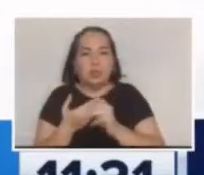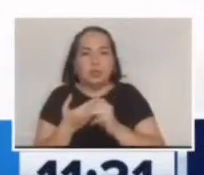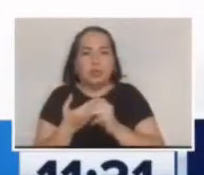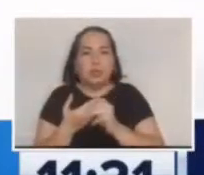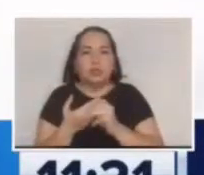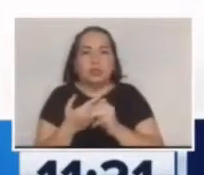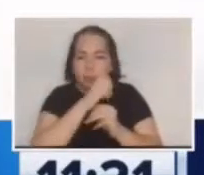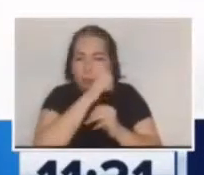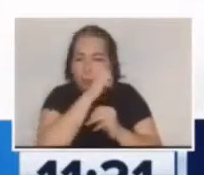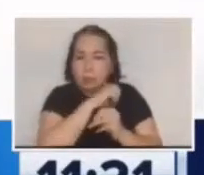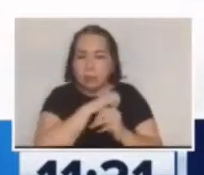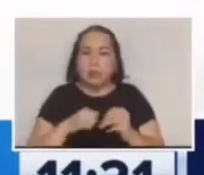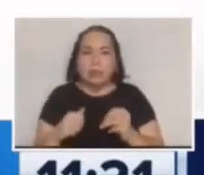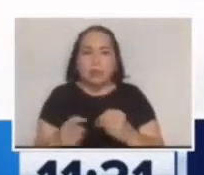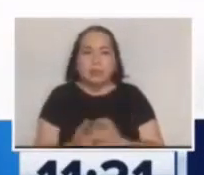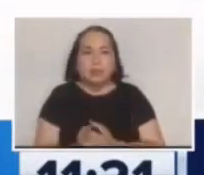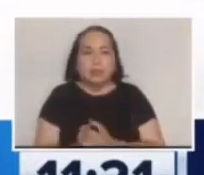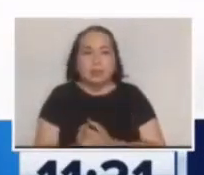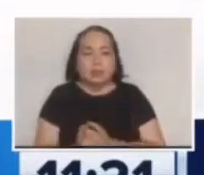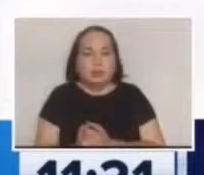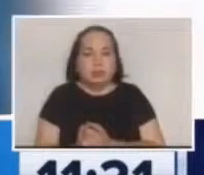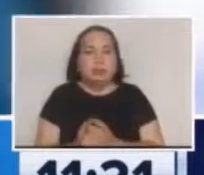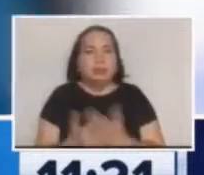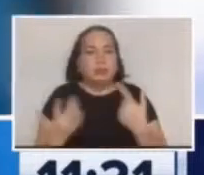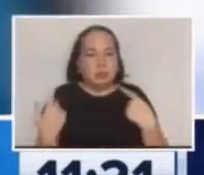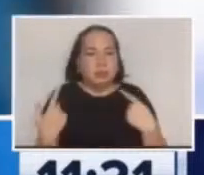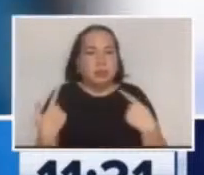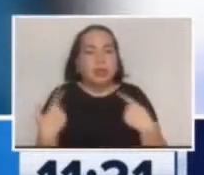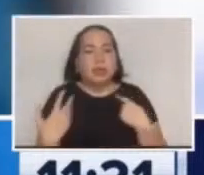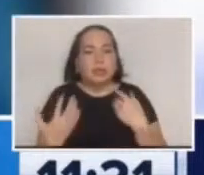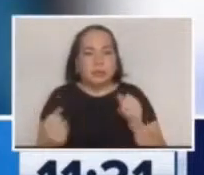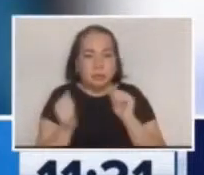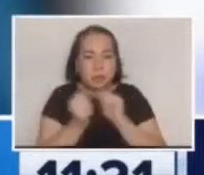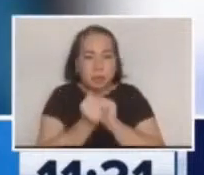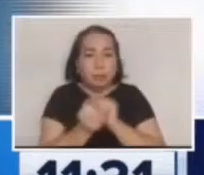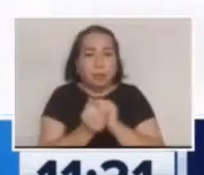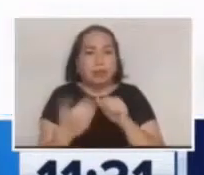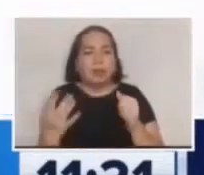magulang at kasama sa bahay ng mga bata. But at the end of the day,